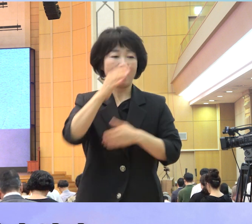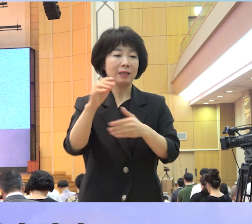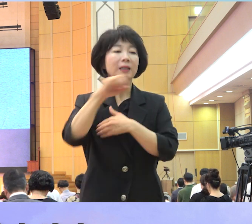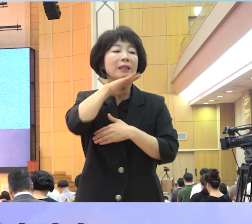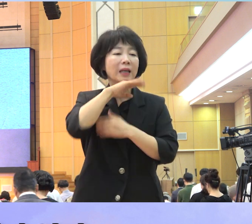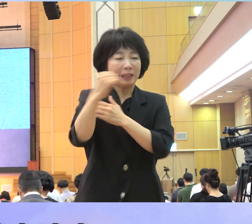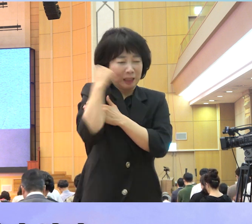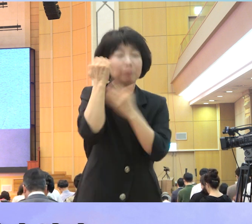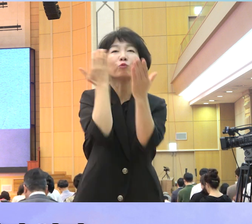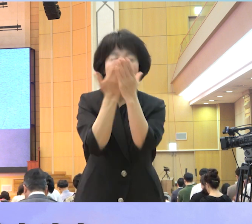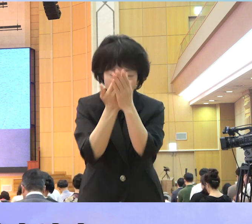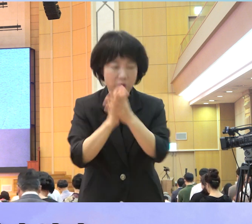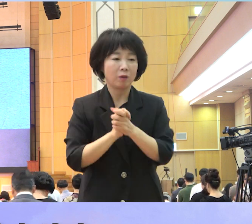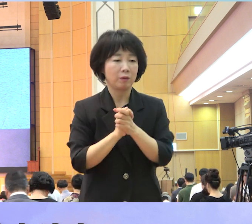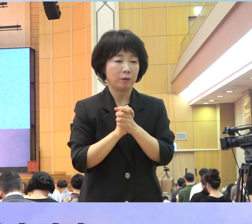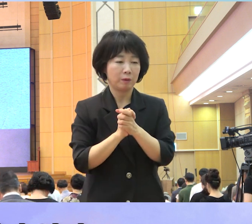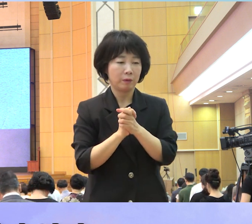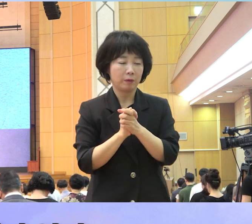힘 주시옵소서.